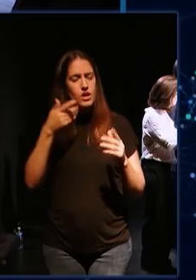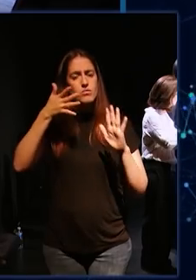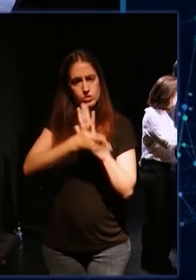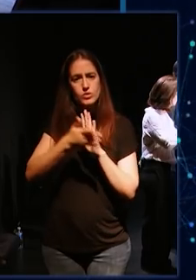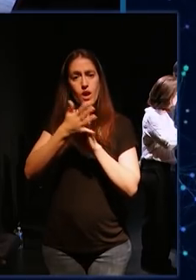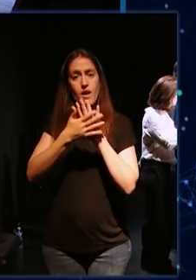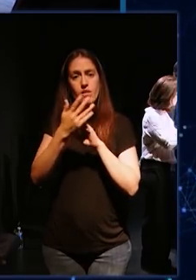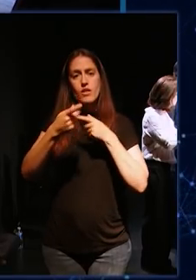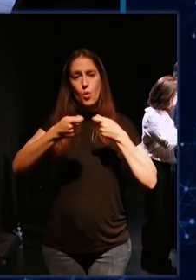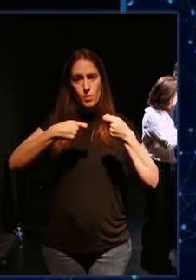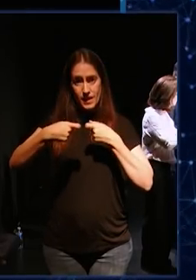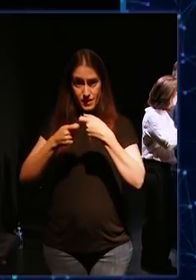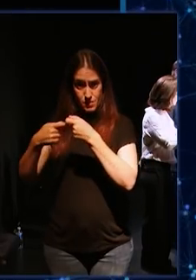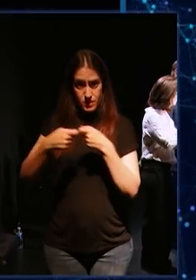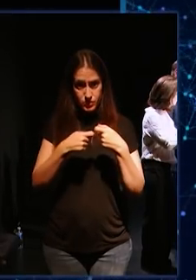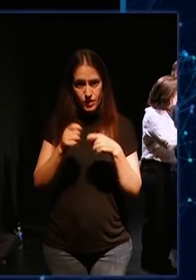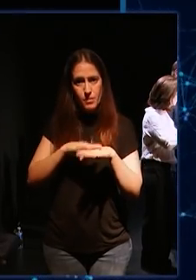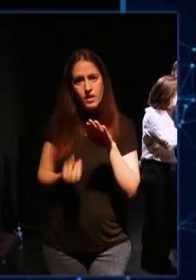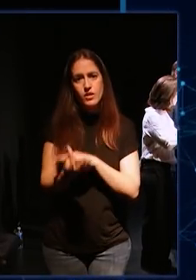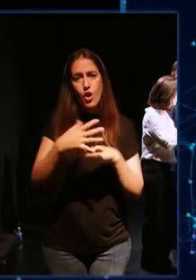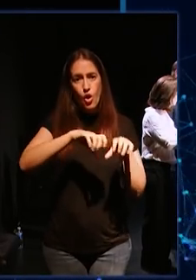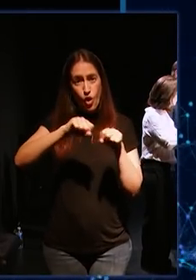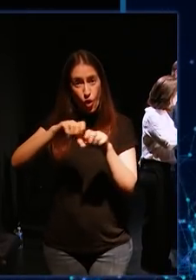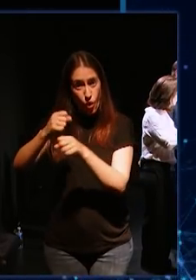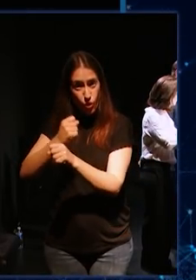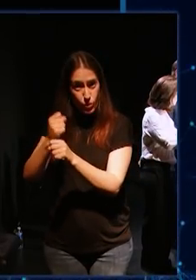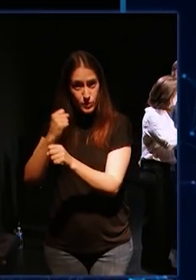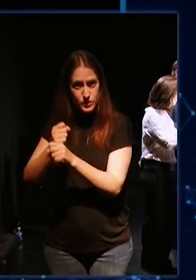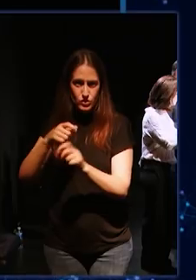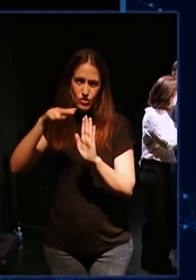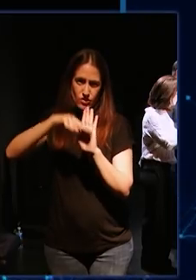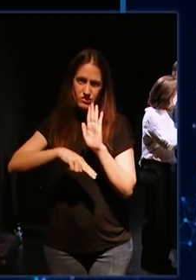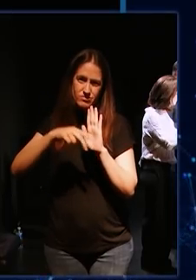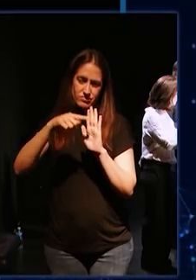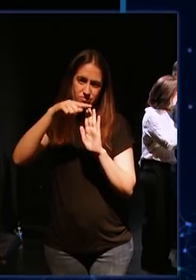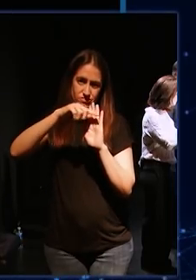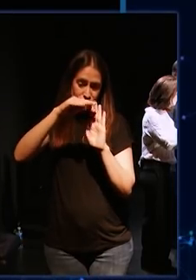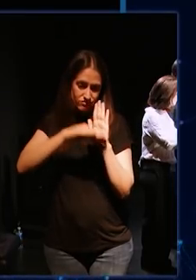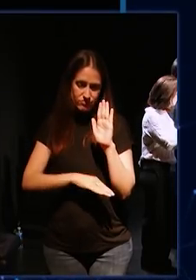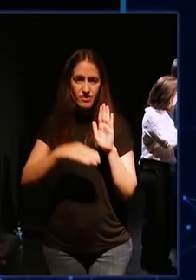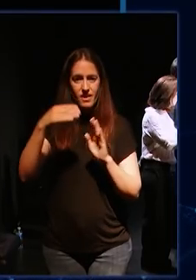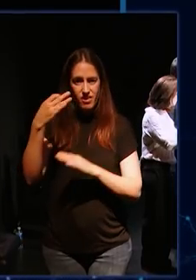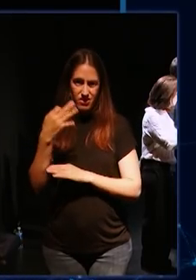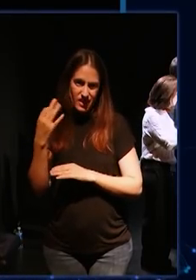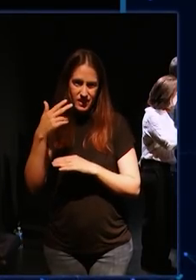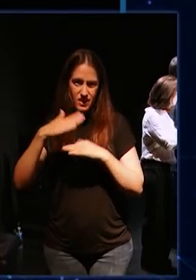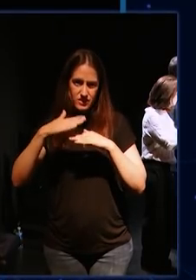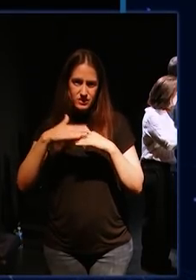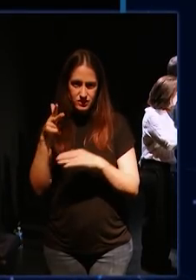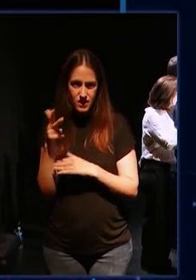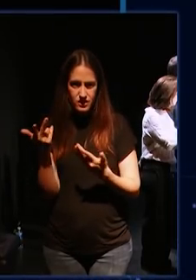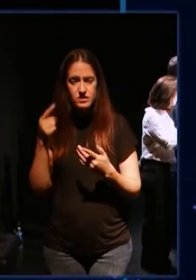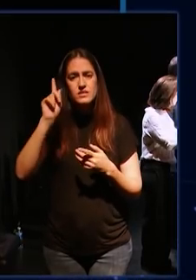cooperativisme, que es pugui generar ocupació amb condicions laborals dignes, que és el que té el cooperativisme, i a més,